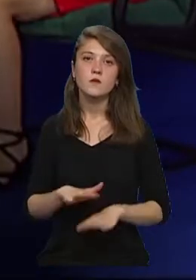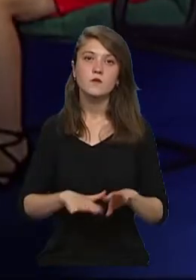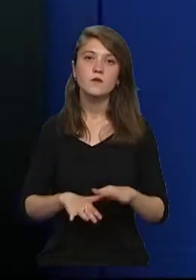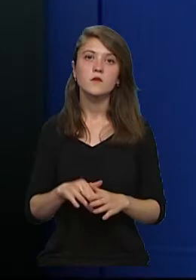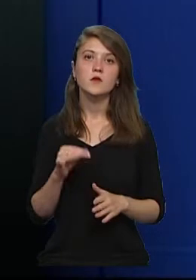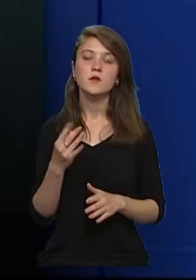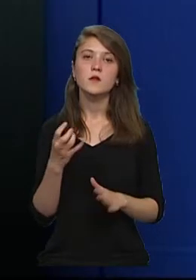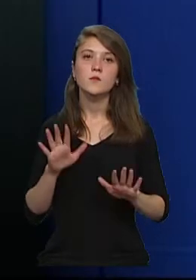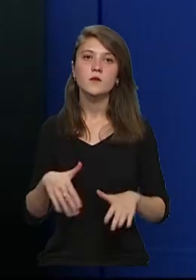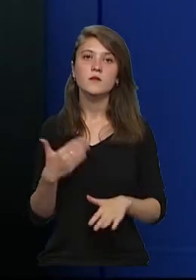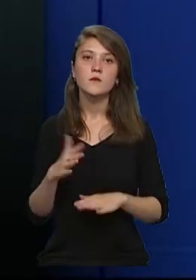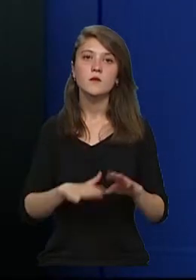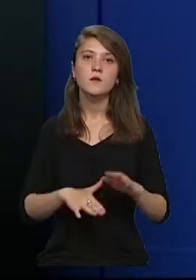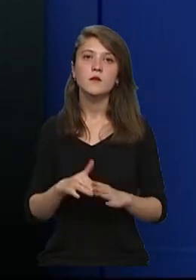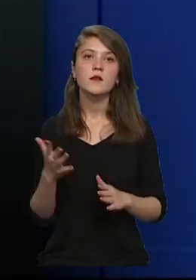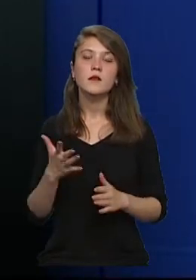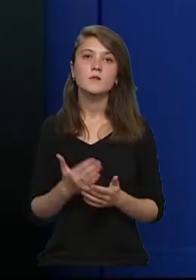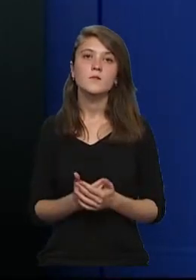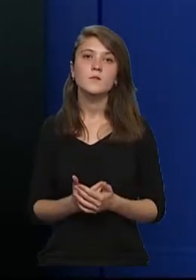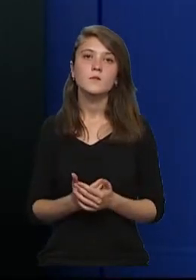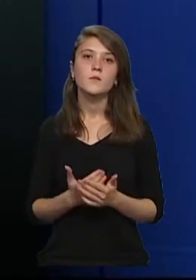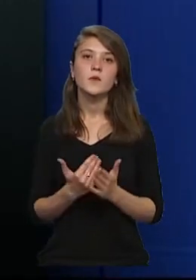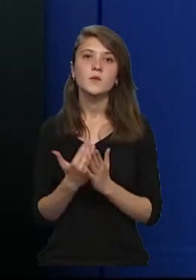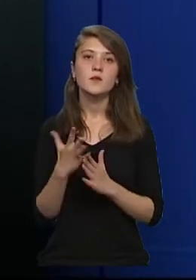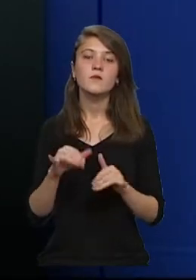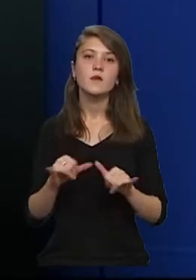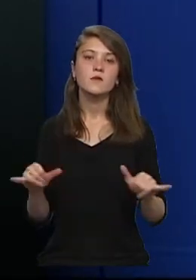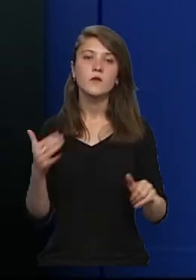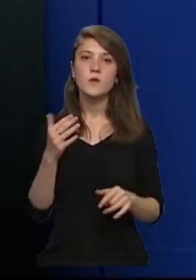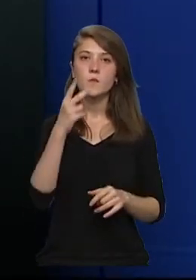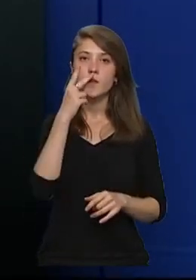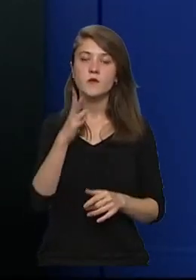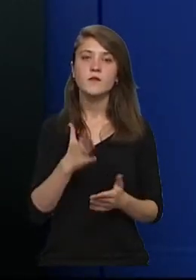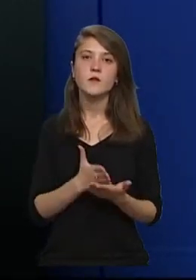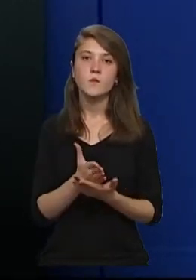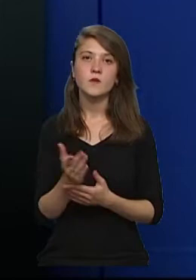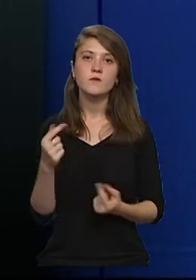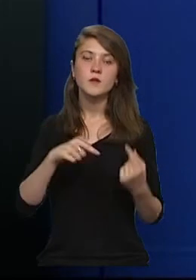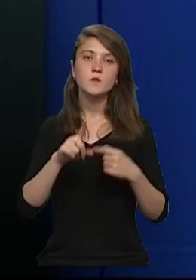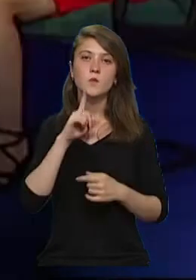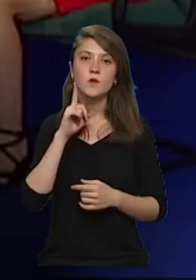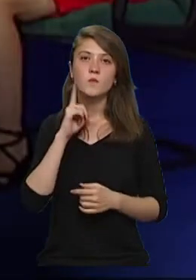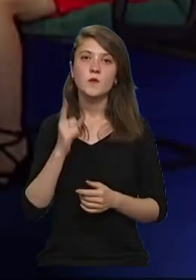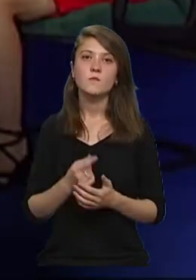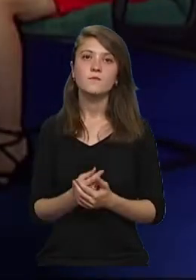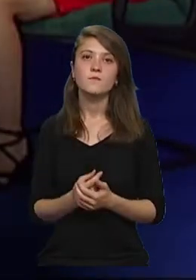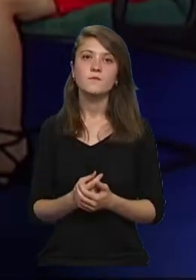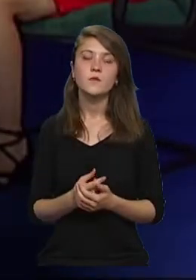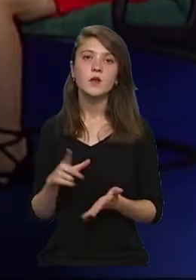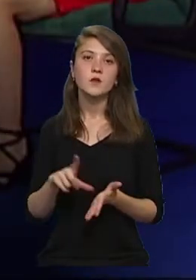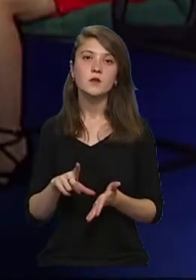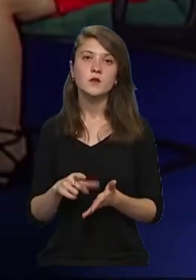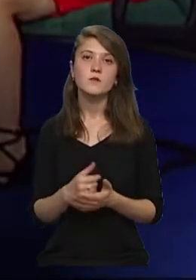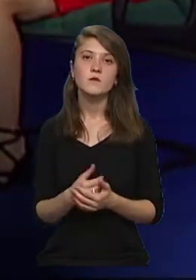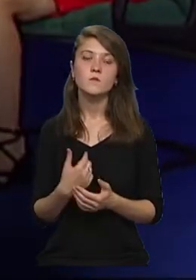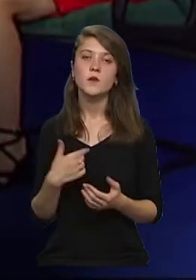Чи не опускаєте ви руки, які перспективи розвитку ви бачите в напрямку взаємодії з молоддю? Коростишівській громаді.